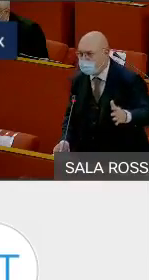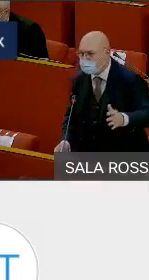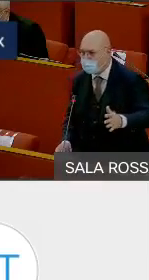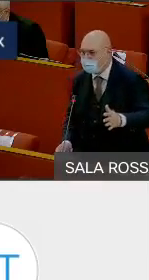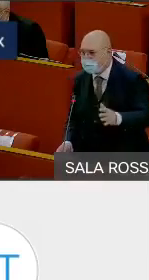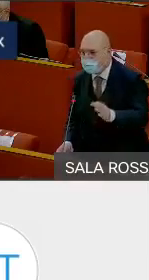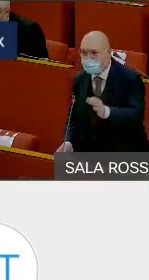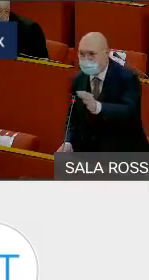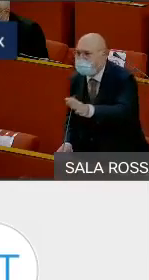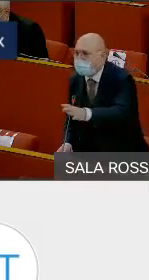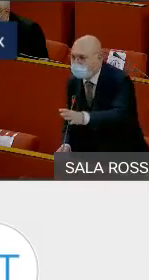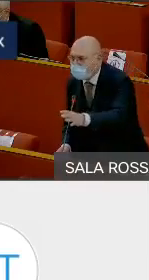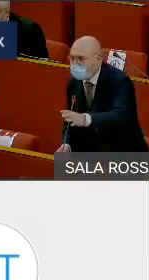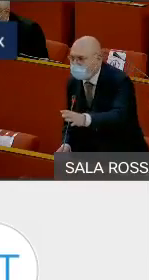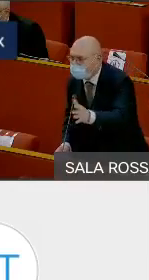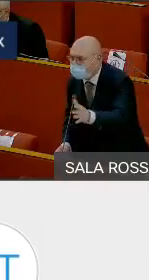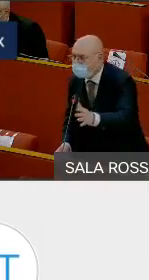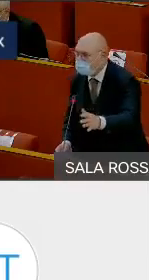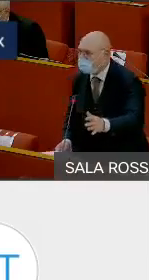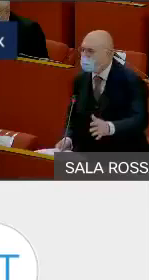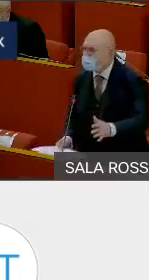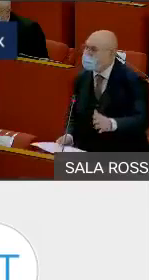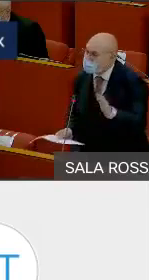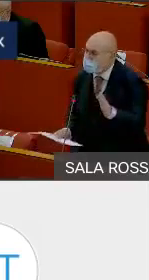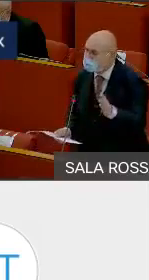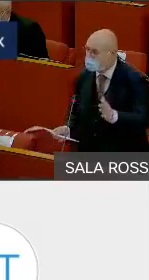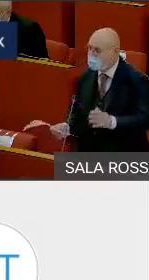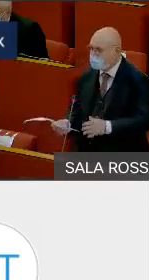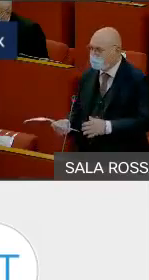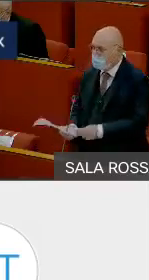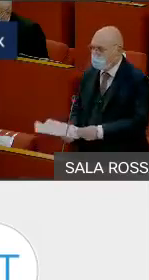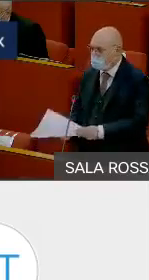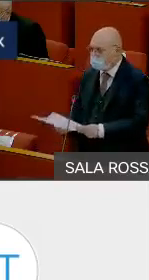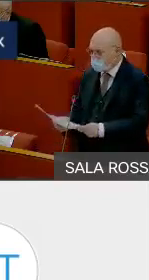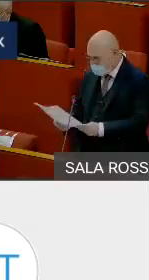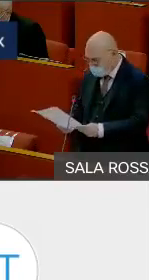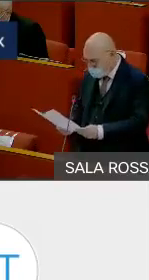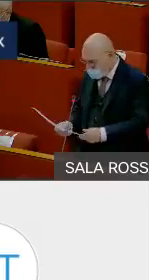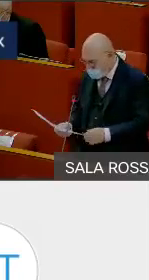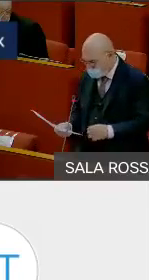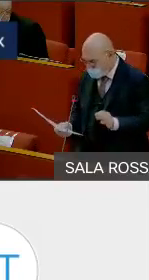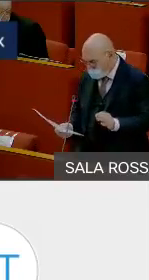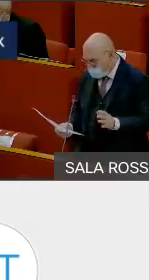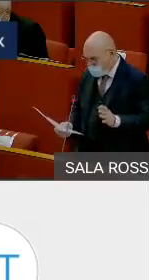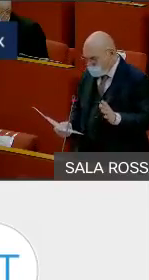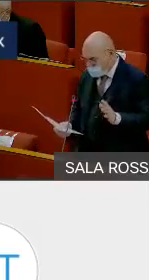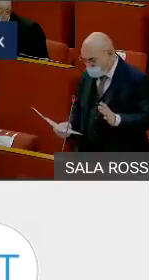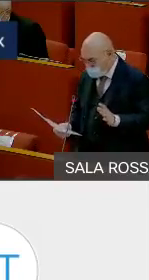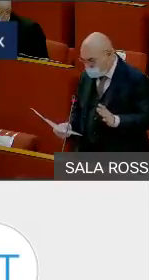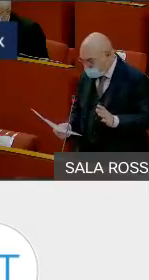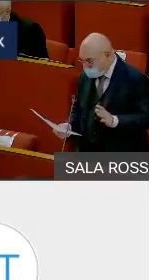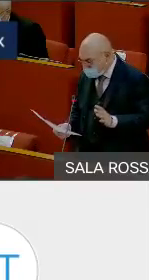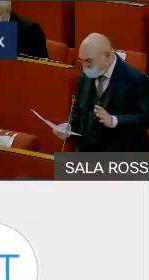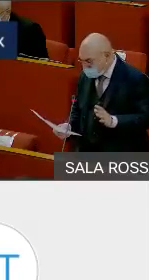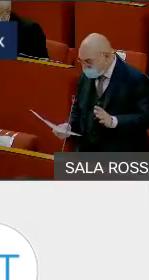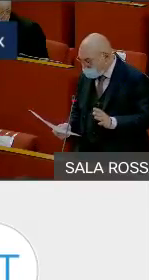testo di questo emendamento il testo della delibera per portarla al corretto alla corretta lingua italiana però